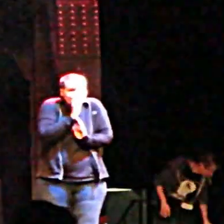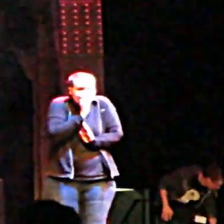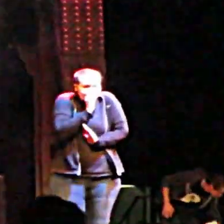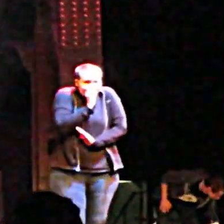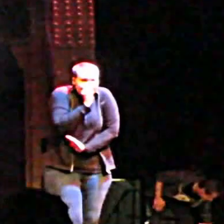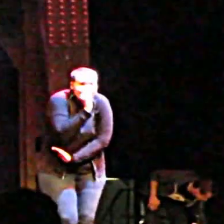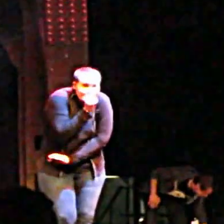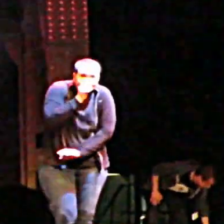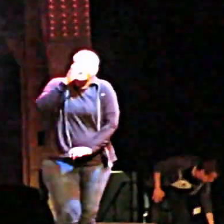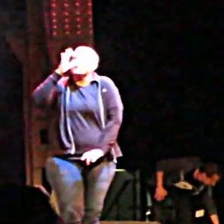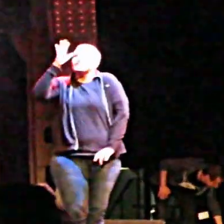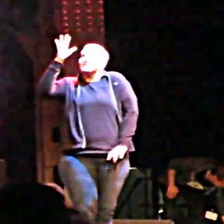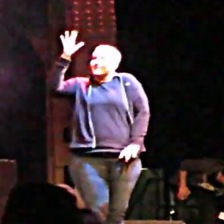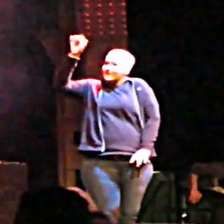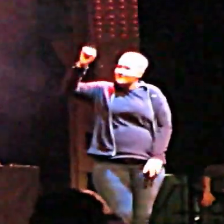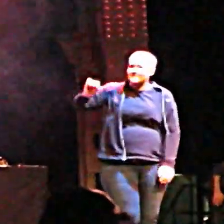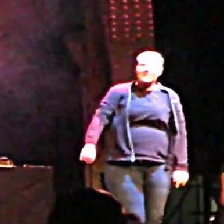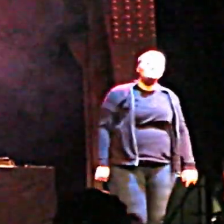Babylon is crying.